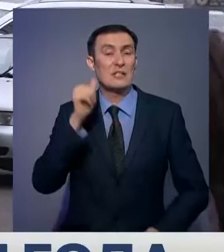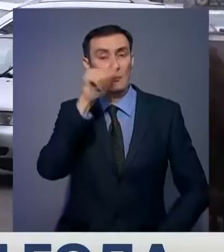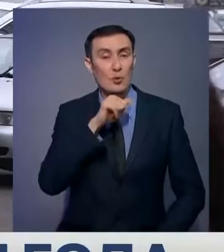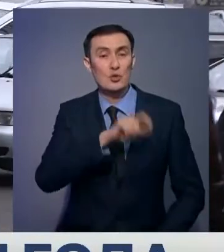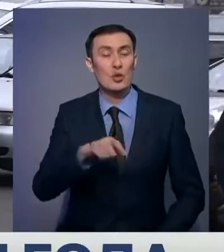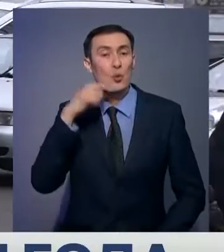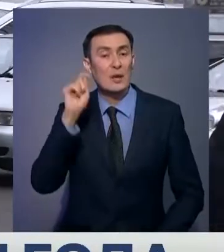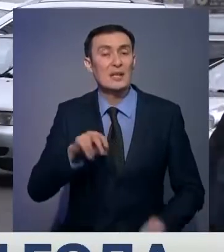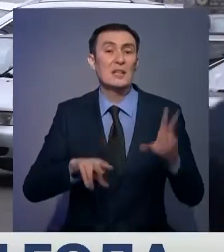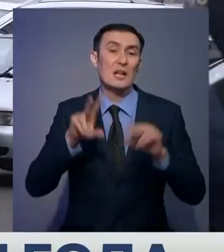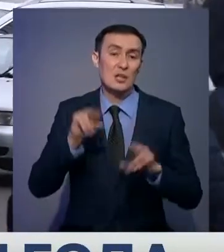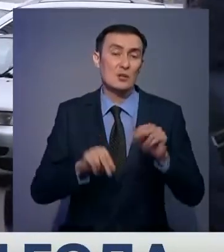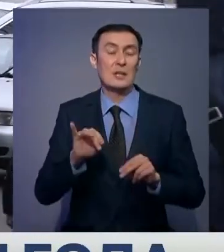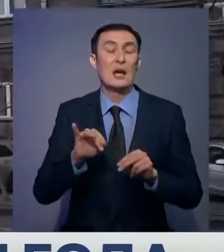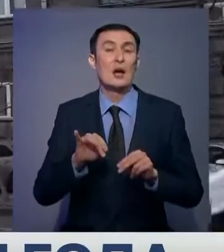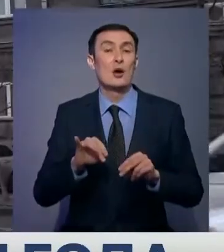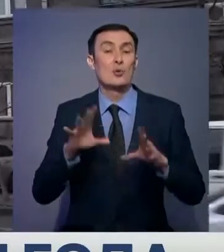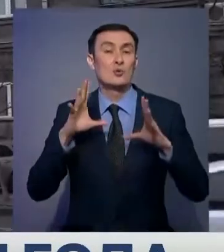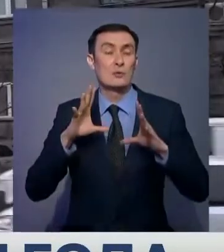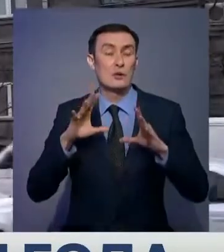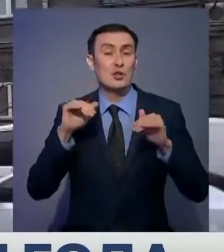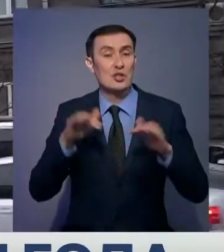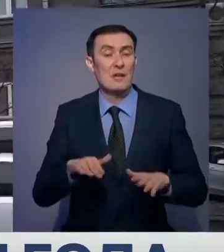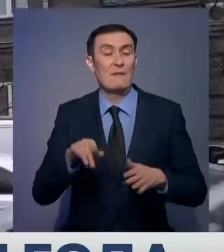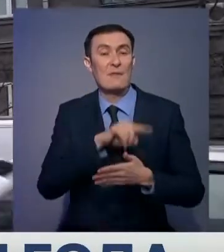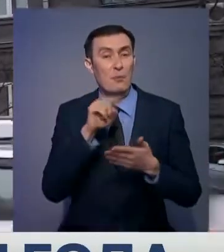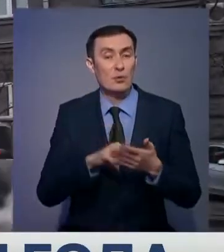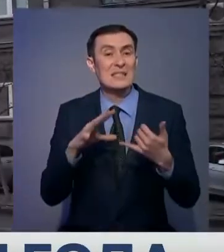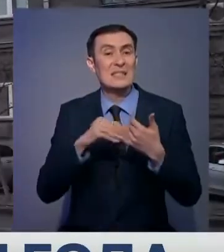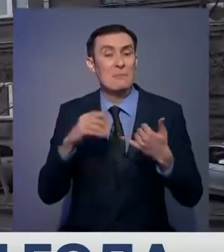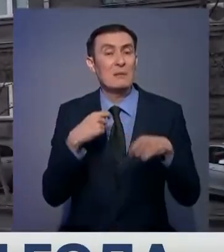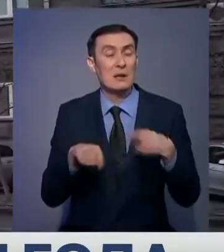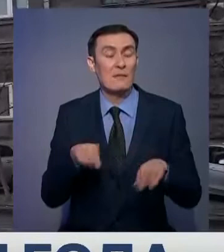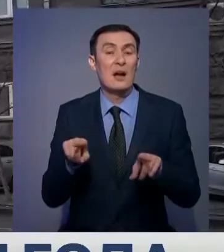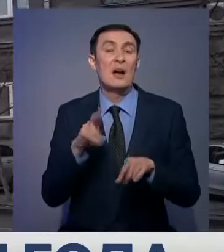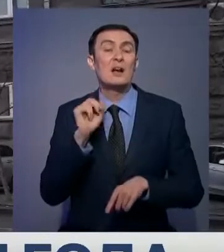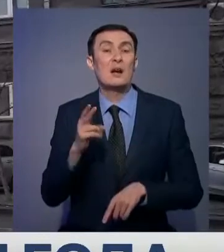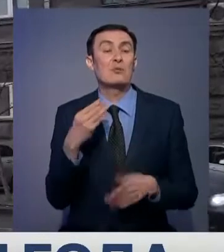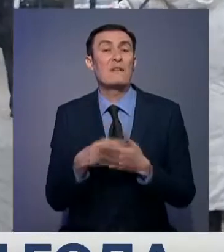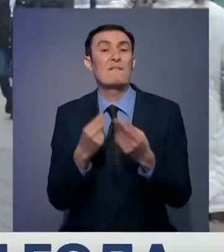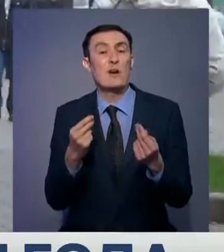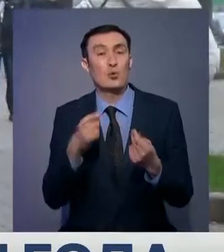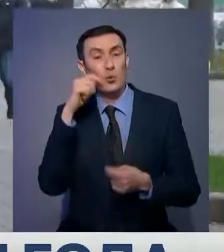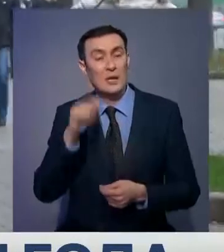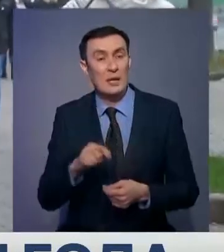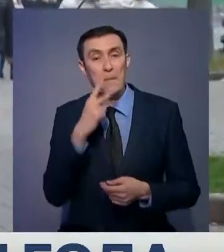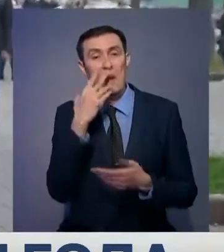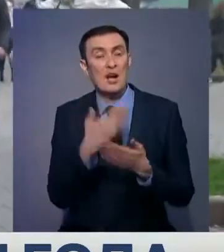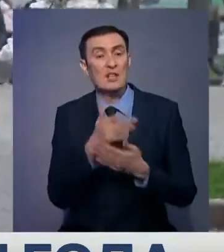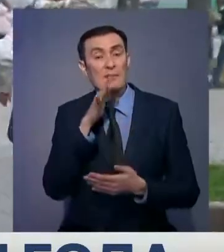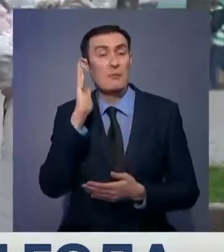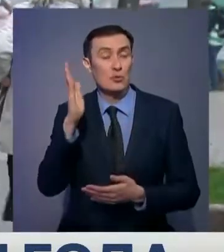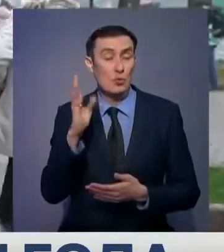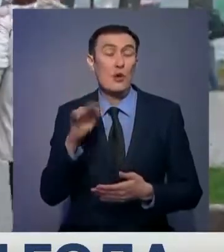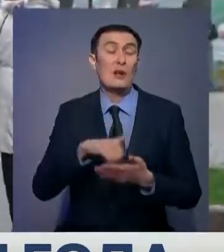жители Украины надеются на разрешение ситуации с земельным рынком. О том, как будет вести себя национальная валюта в новом году, покажет время. Но,